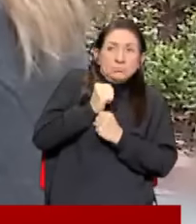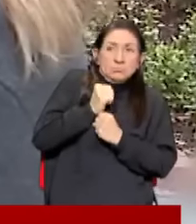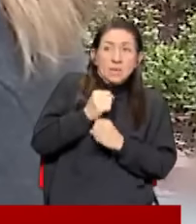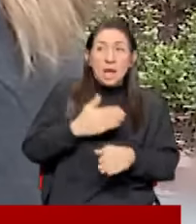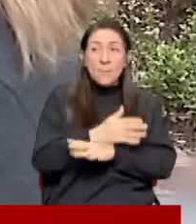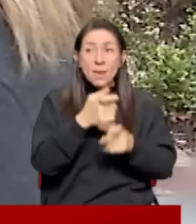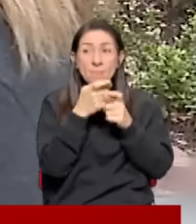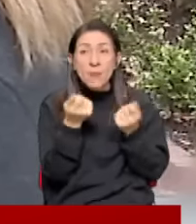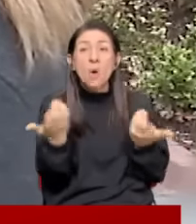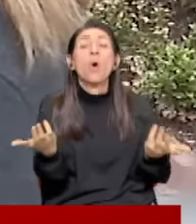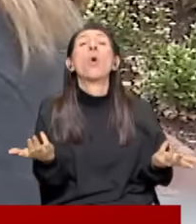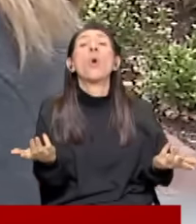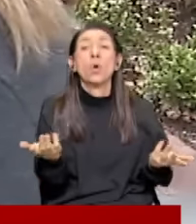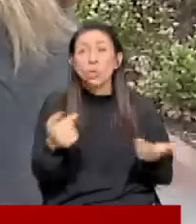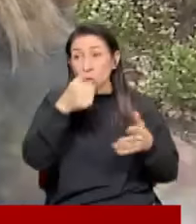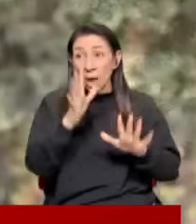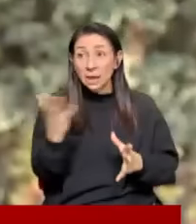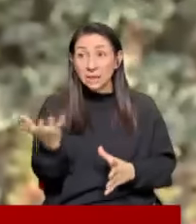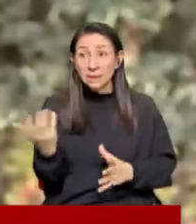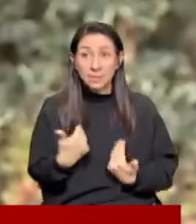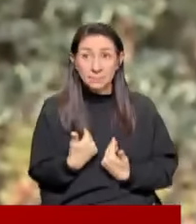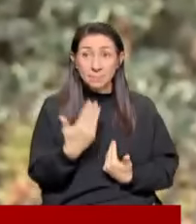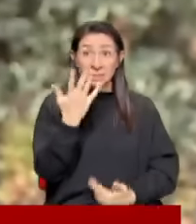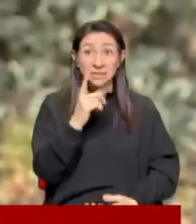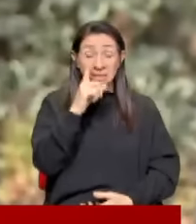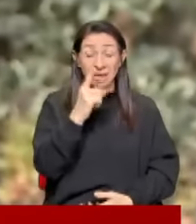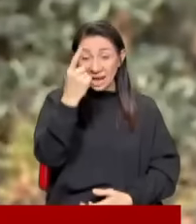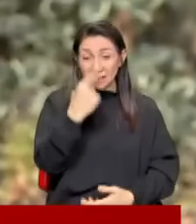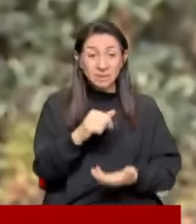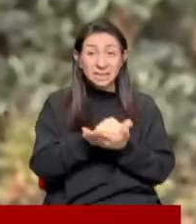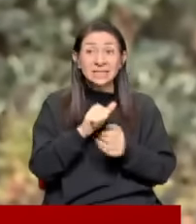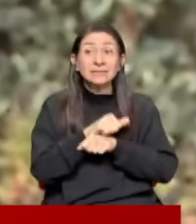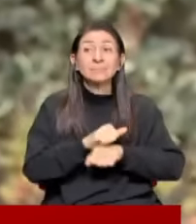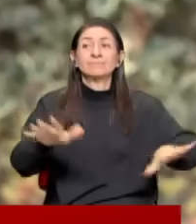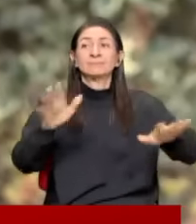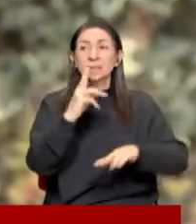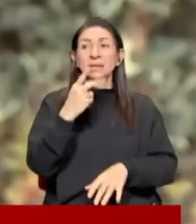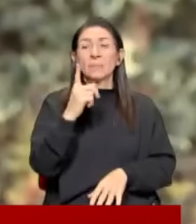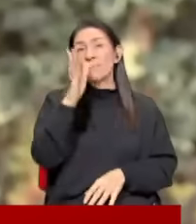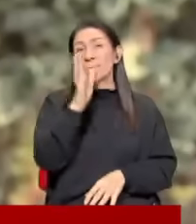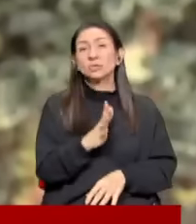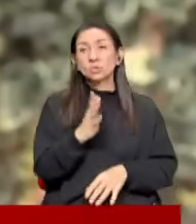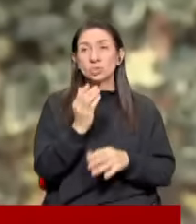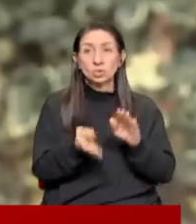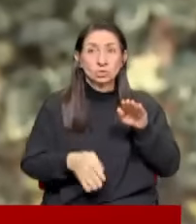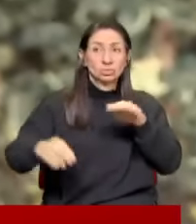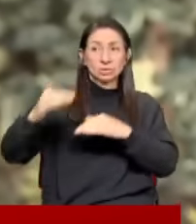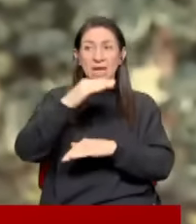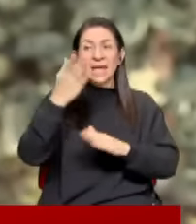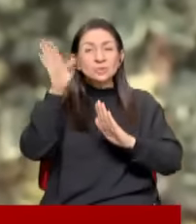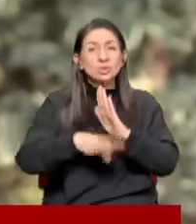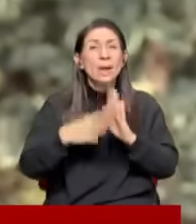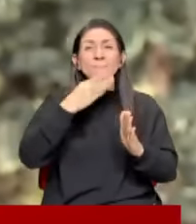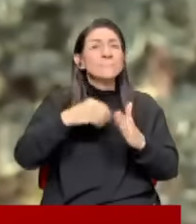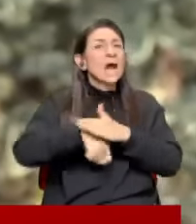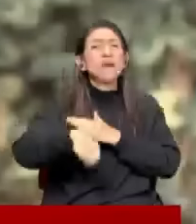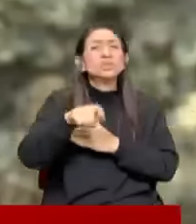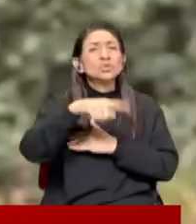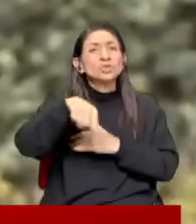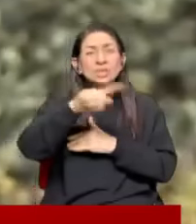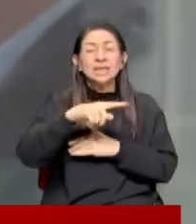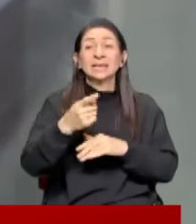Ekmek parası bulamayız doğalgazı yakarsa. 5 Nisan'da resmi gazetede yayımlanarak 7500 liraya yükseltilen en düşük emekli